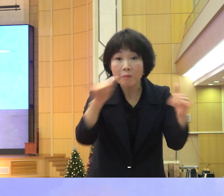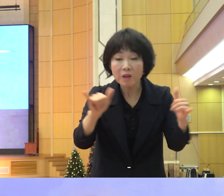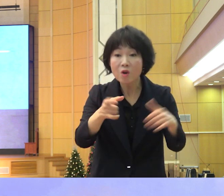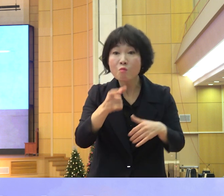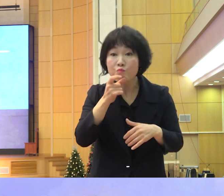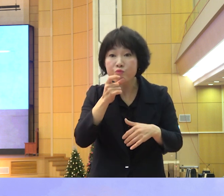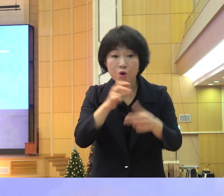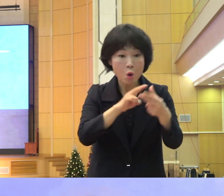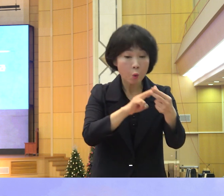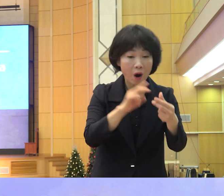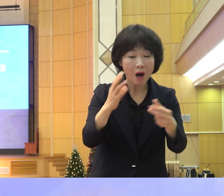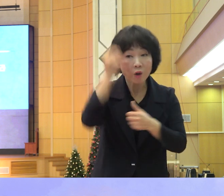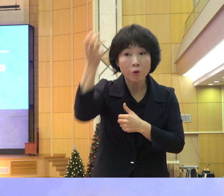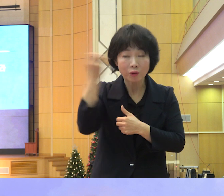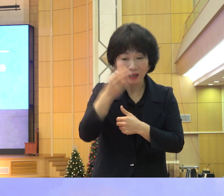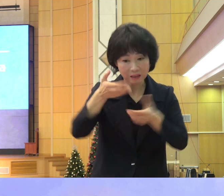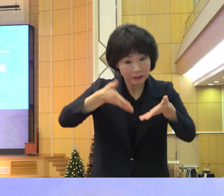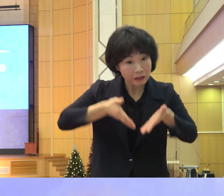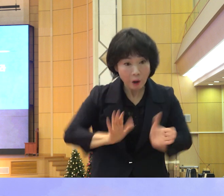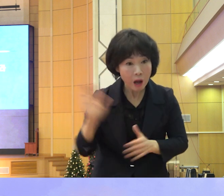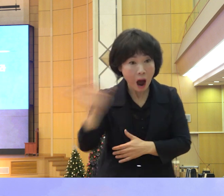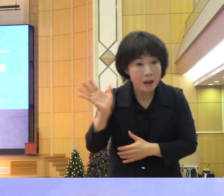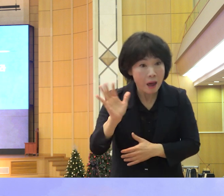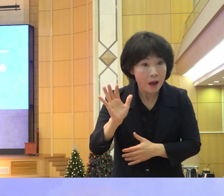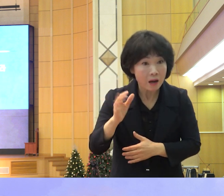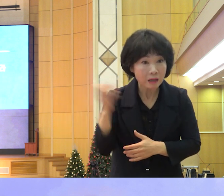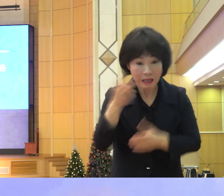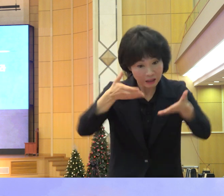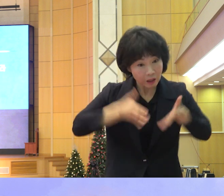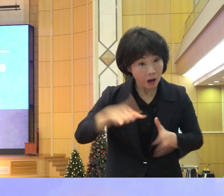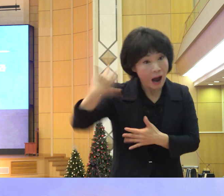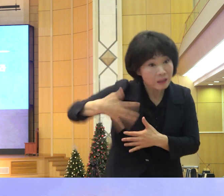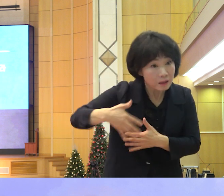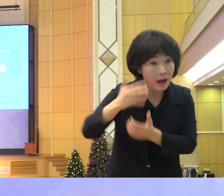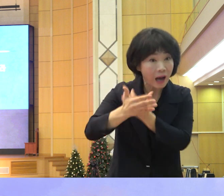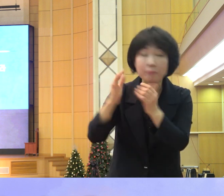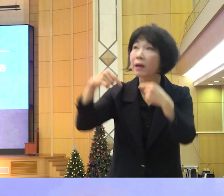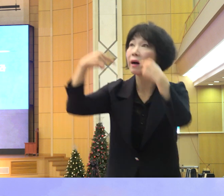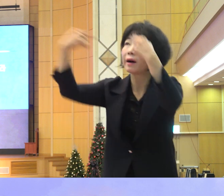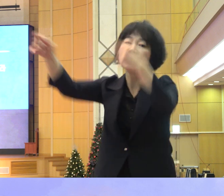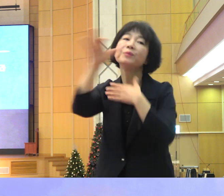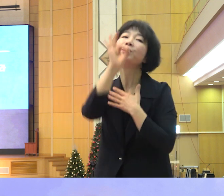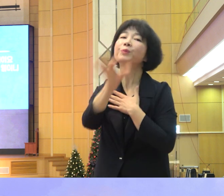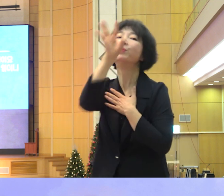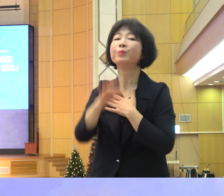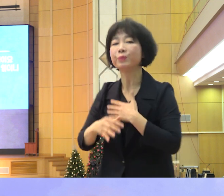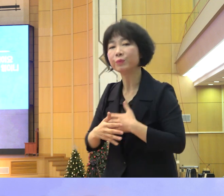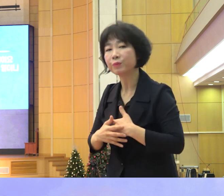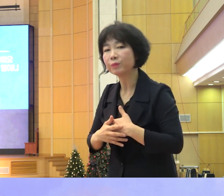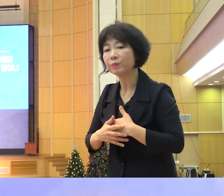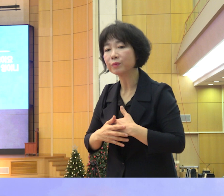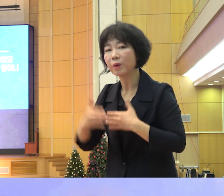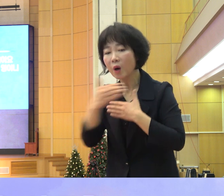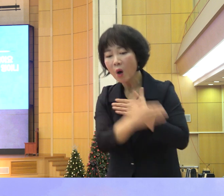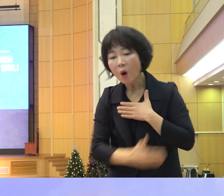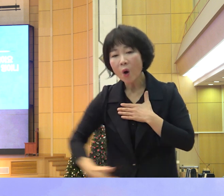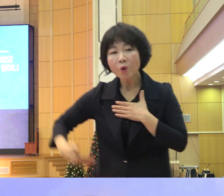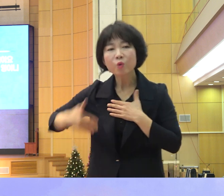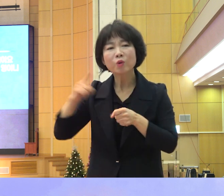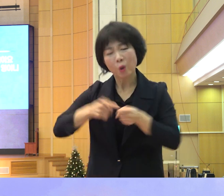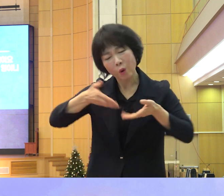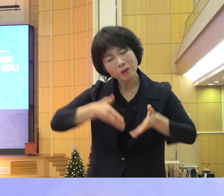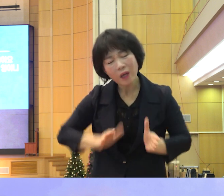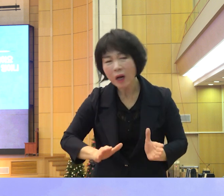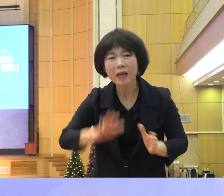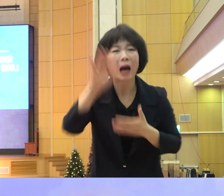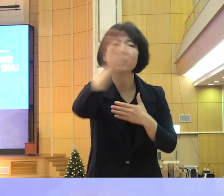나지 아니하면 하나님 나라에 들어갈 수가 없느니라. 육으로 난 것은